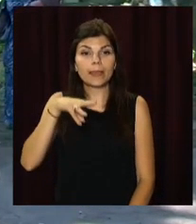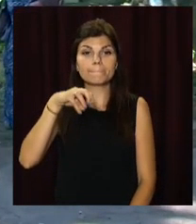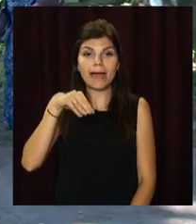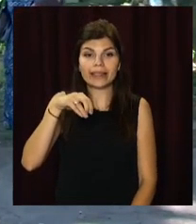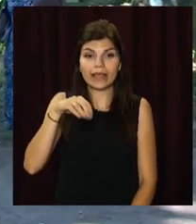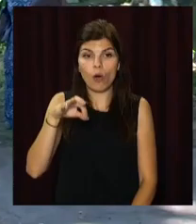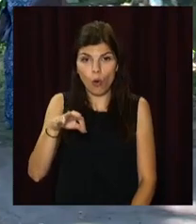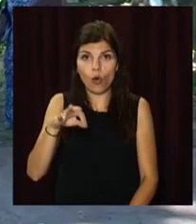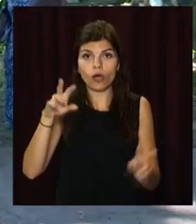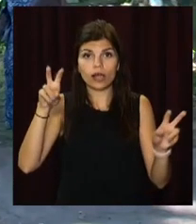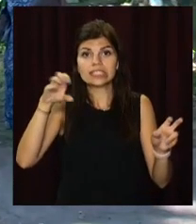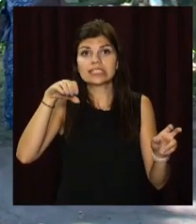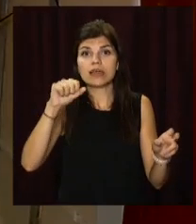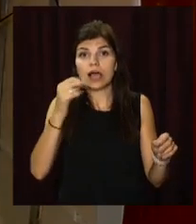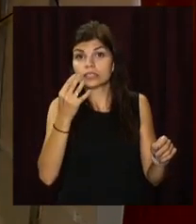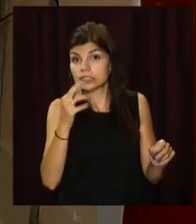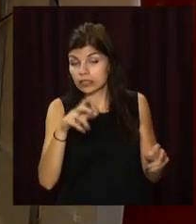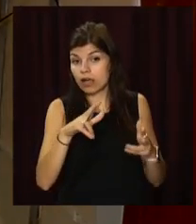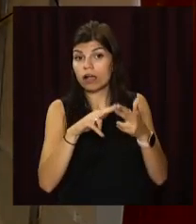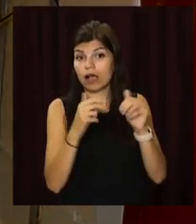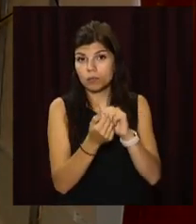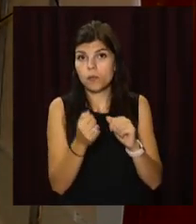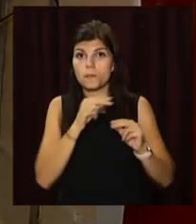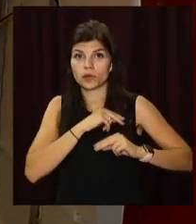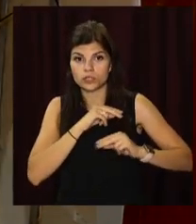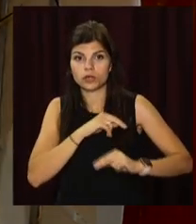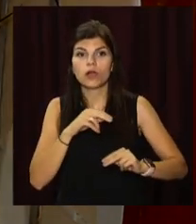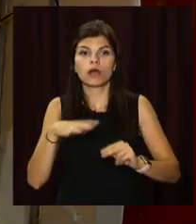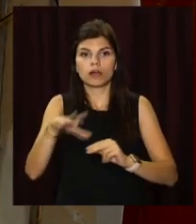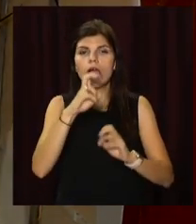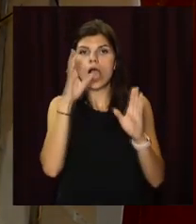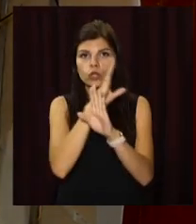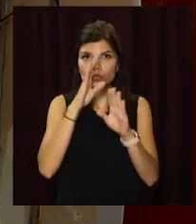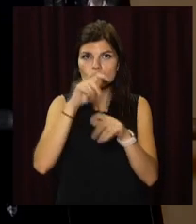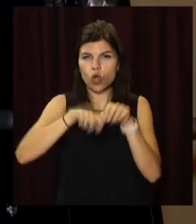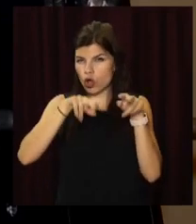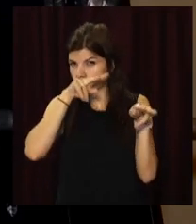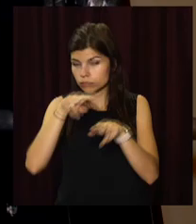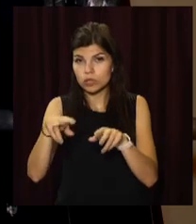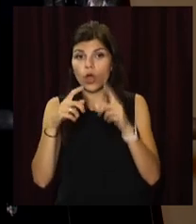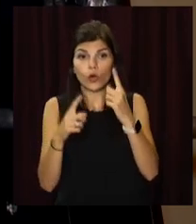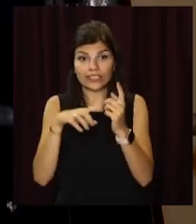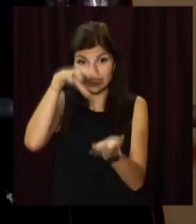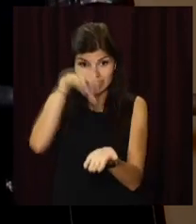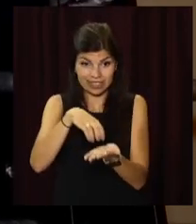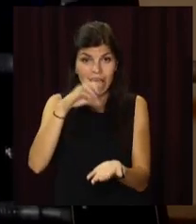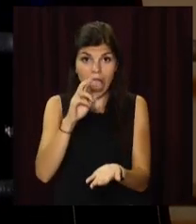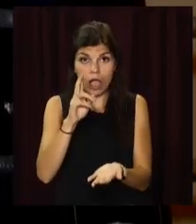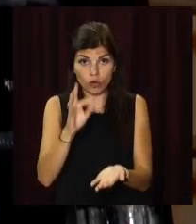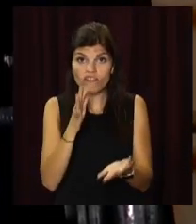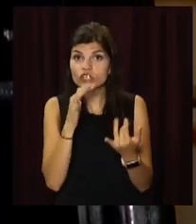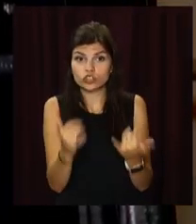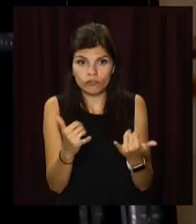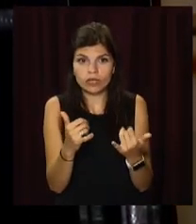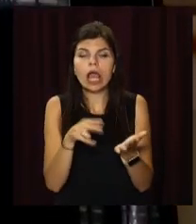Метеостанція, два екопости та центр управління. У Кам'янському запрацювала система комплексного екологічного моніторингу. Один стаціонарний екопост